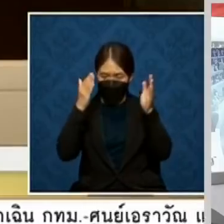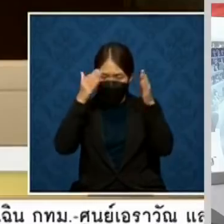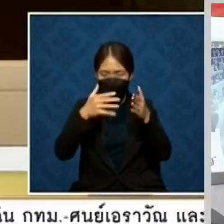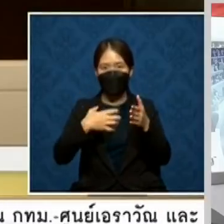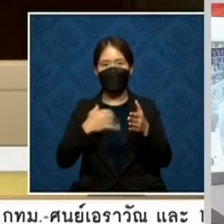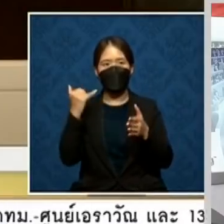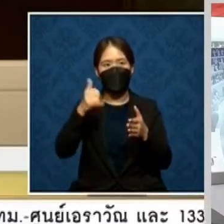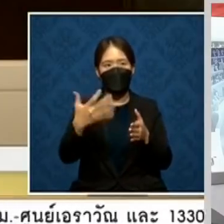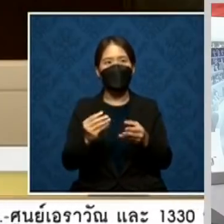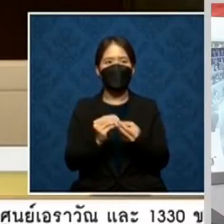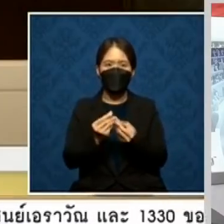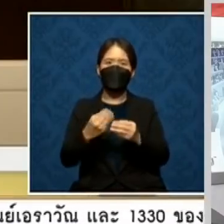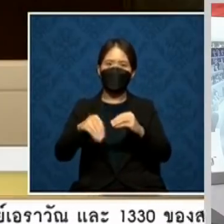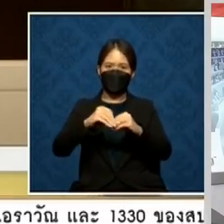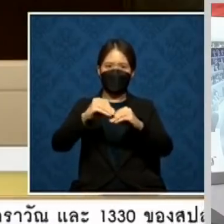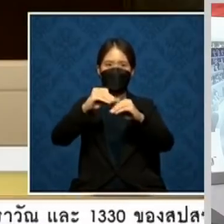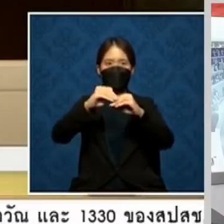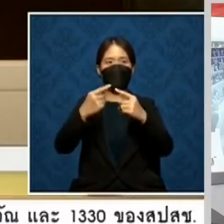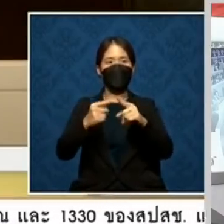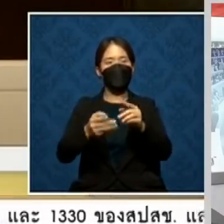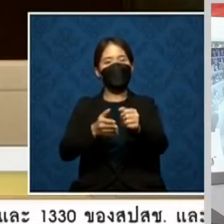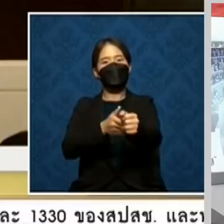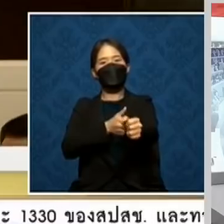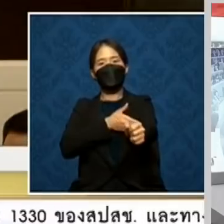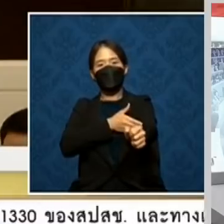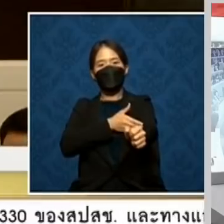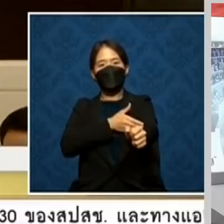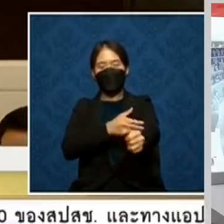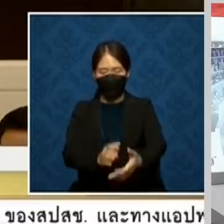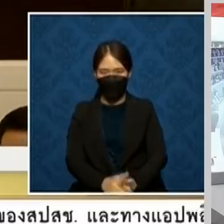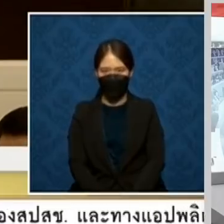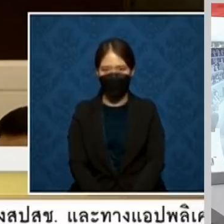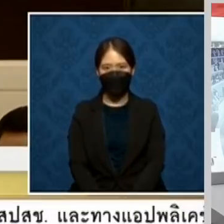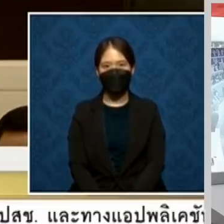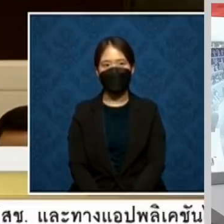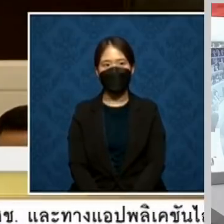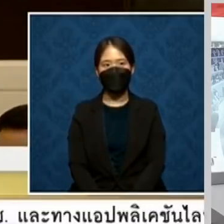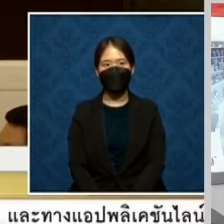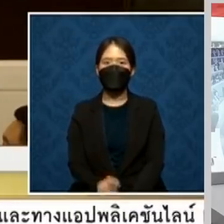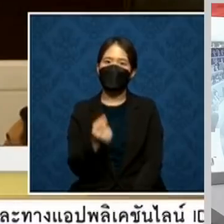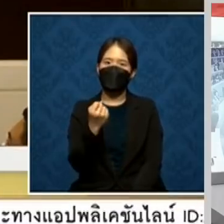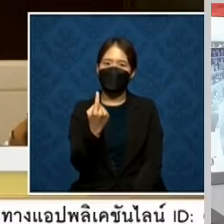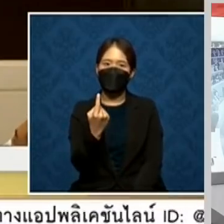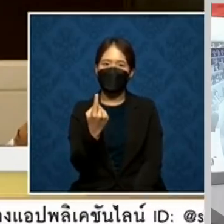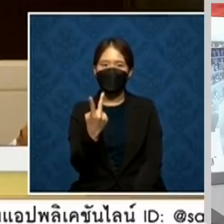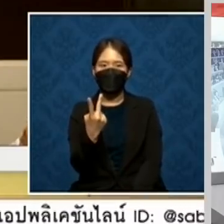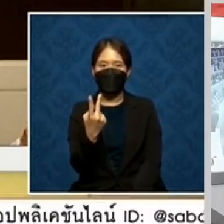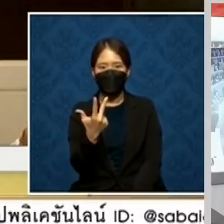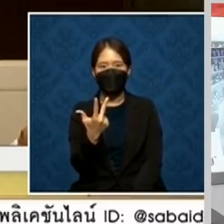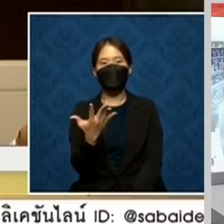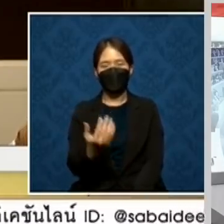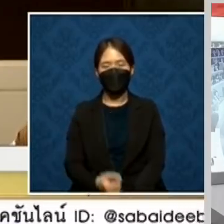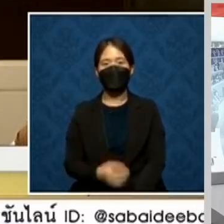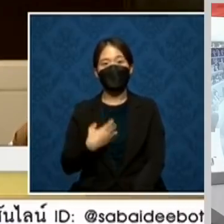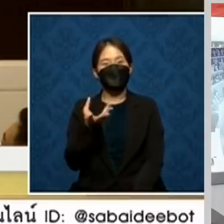นใช้คำว่าเป็นเรื่องของฝ่ายค้านกับฝ่ายค้านด้วยเหมือนกันกลายเป็นก๊กในพรรคร่วมฝ่ายค้านเองที่มองต่างกัน ใช่ค่ะปัญหาที่เกิด